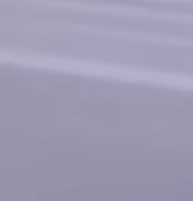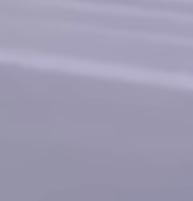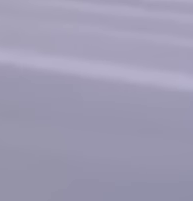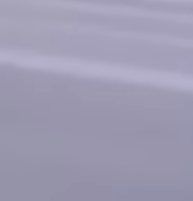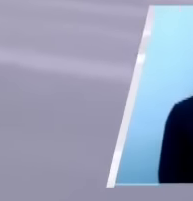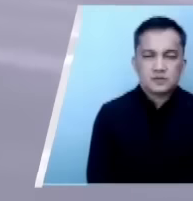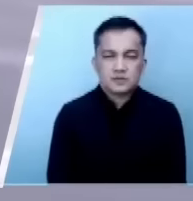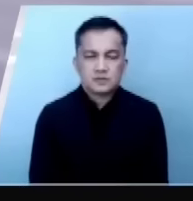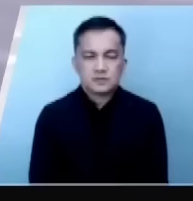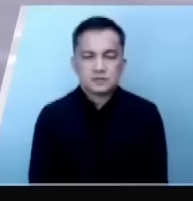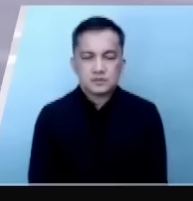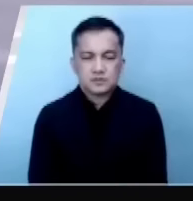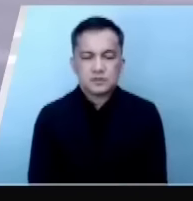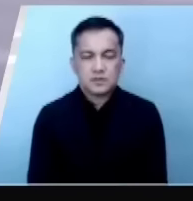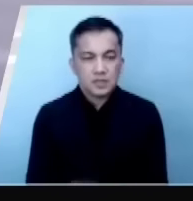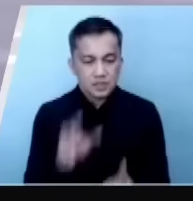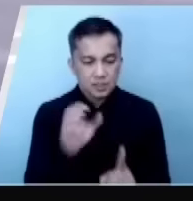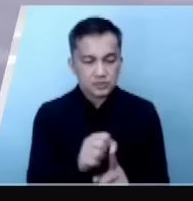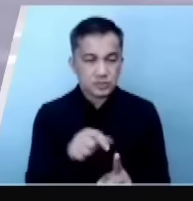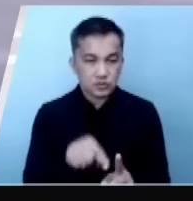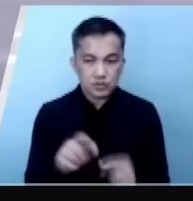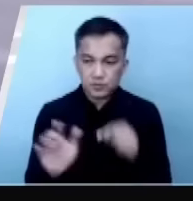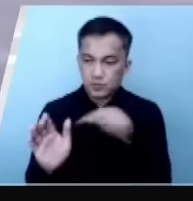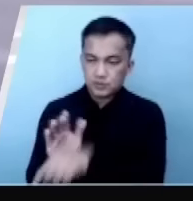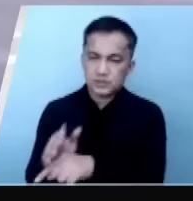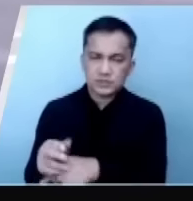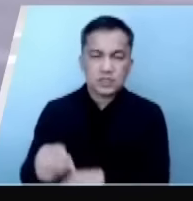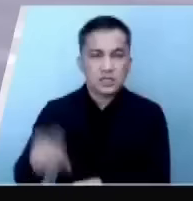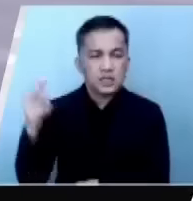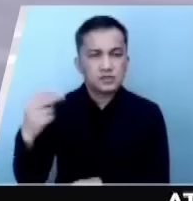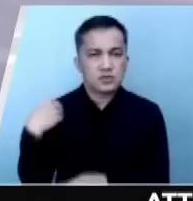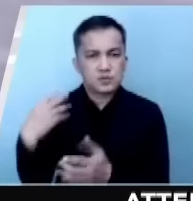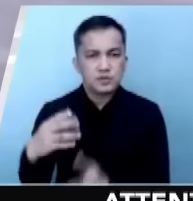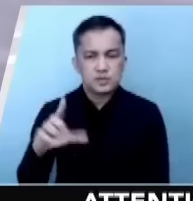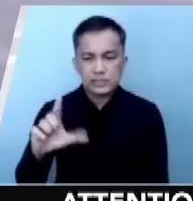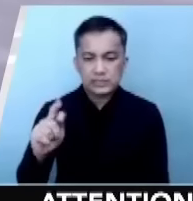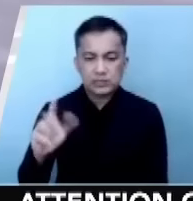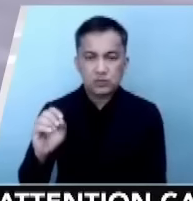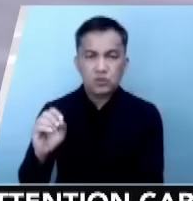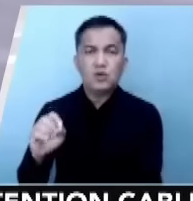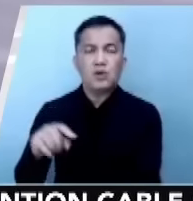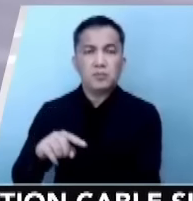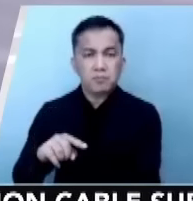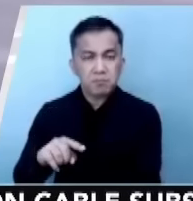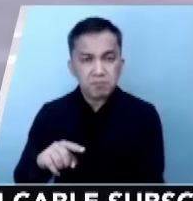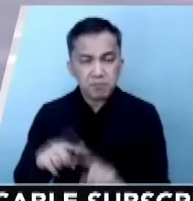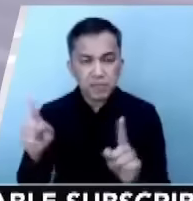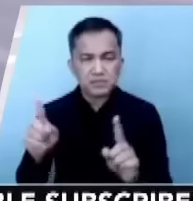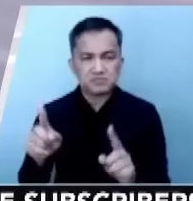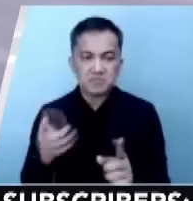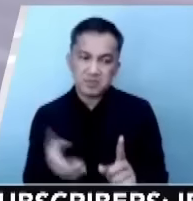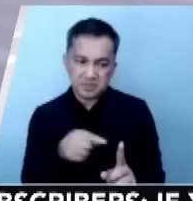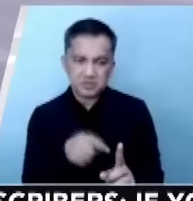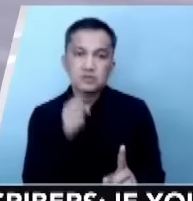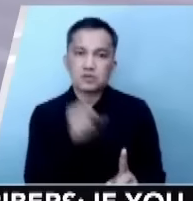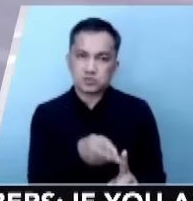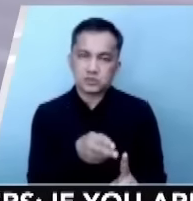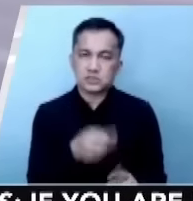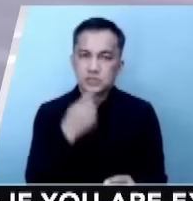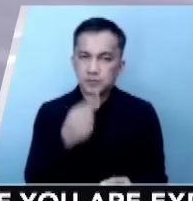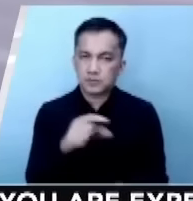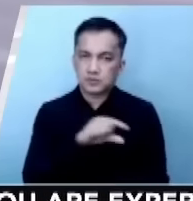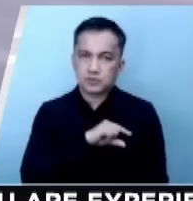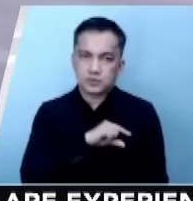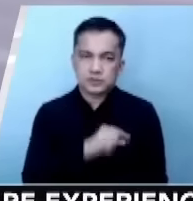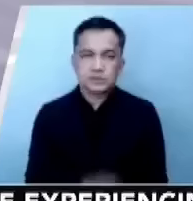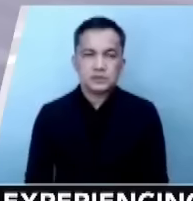Arestado na po ang pumatay sa isang mataas na opisyal ng LTO, pero posibleng may nag-utos sa kanya ayon sa pulisya.